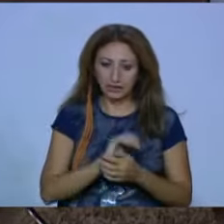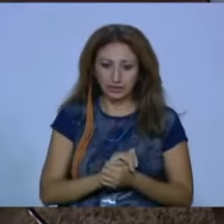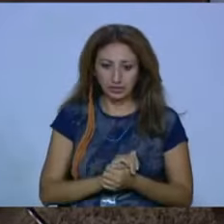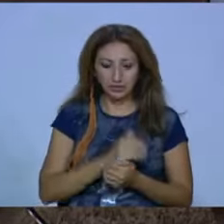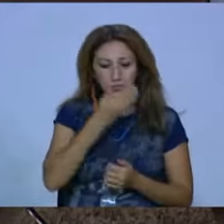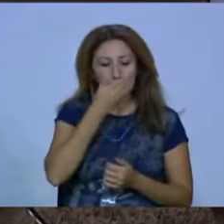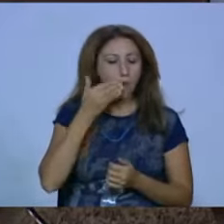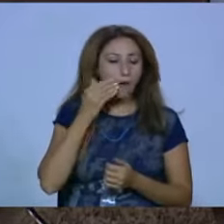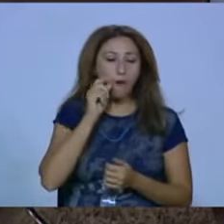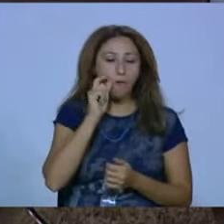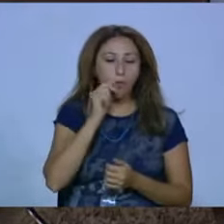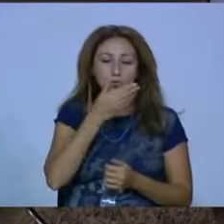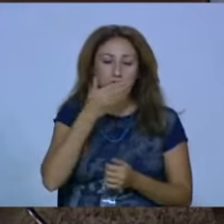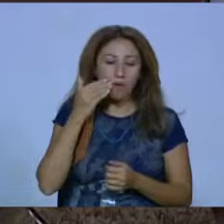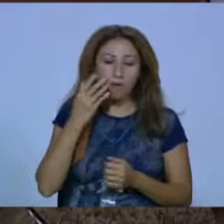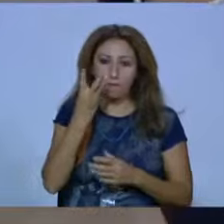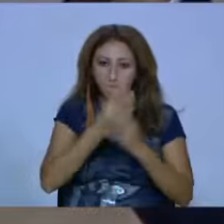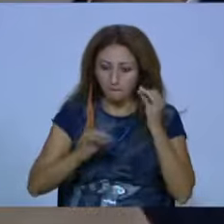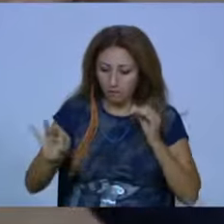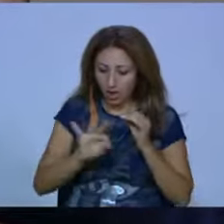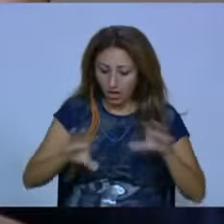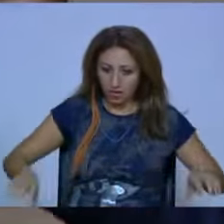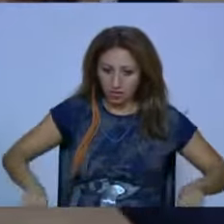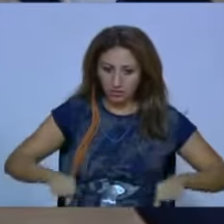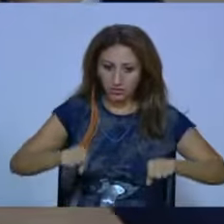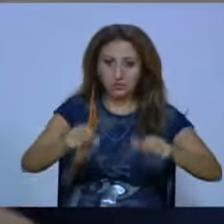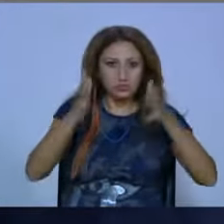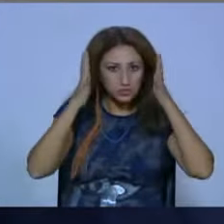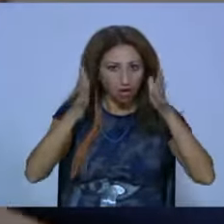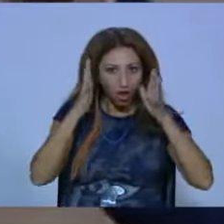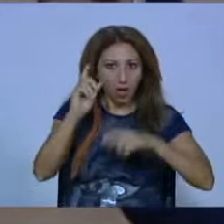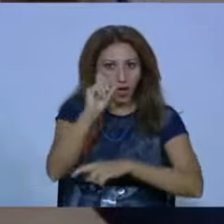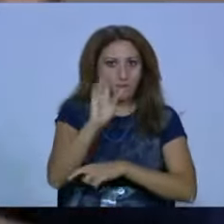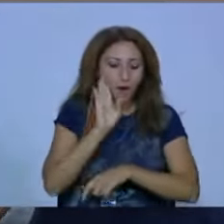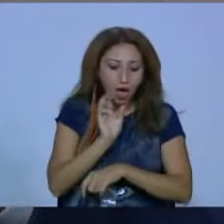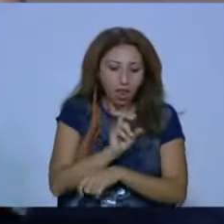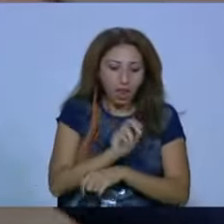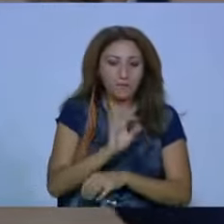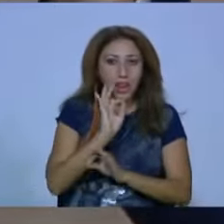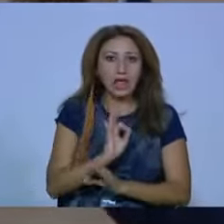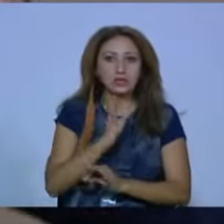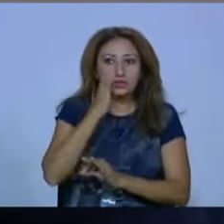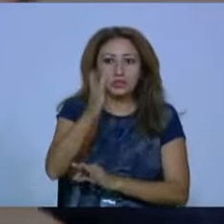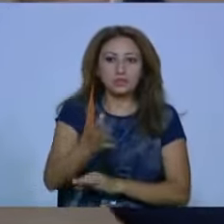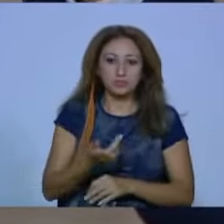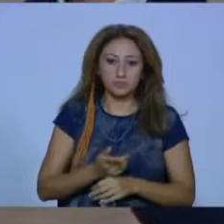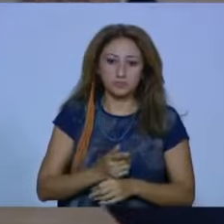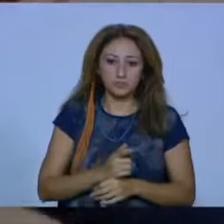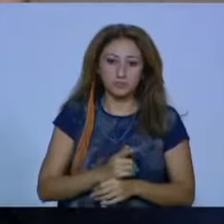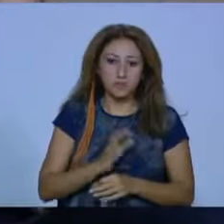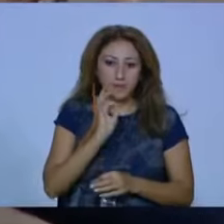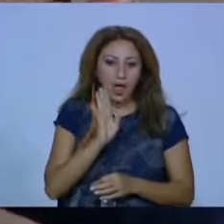وصايم هو الراجل، وكان يبدأ يروح بيهم يصلوا في جوامع ويروحوا يزوروا سادتنا آل